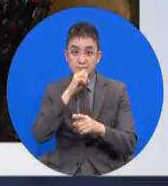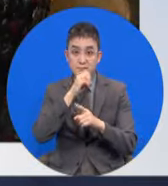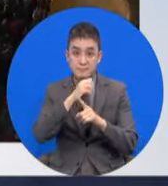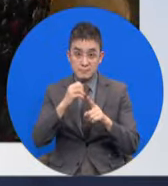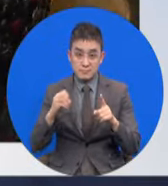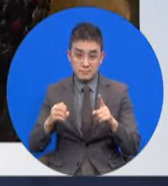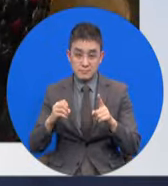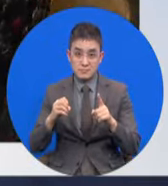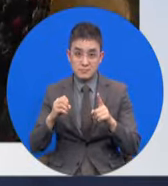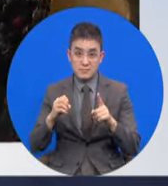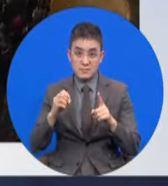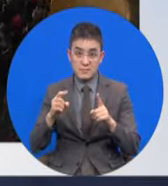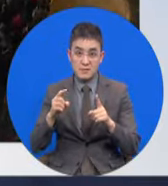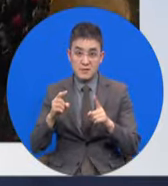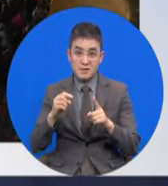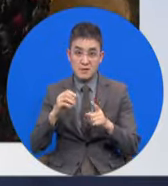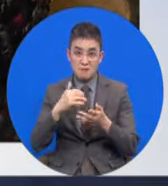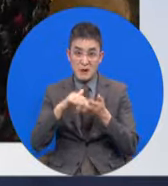이미 깨진 겁니다.